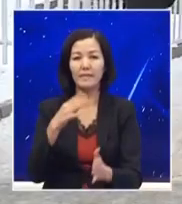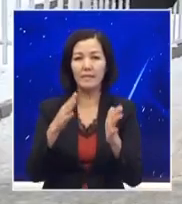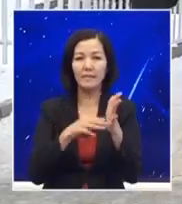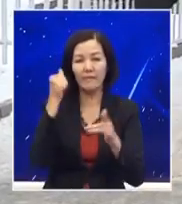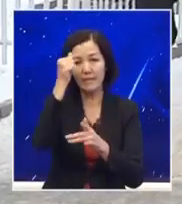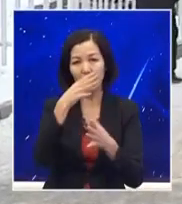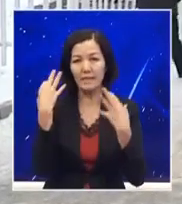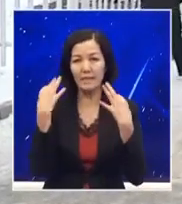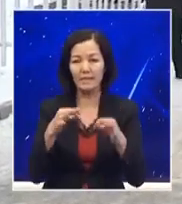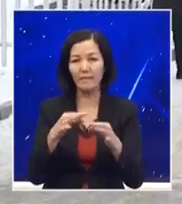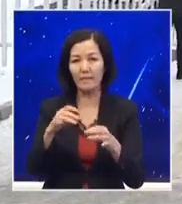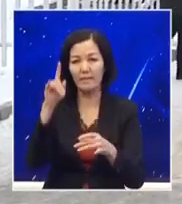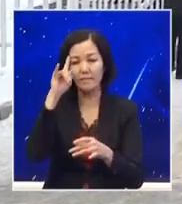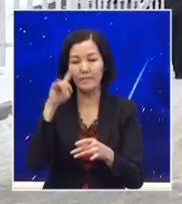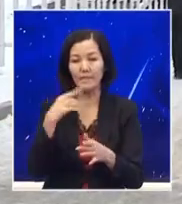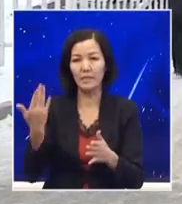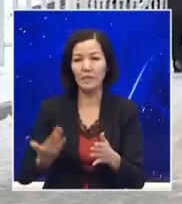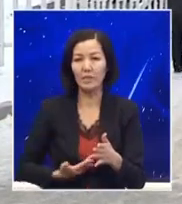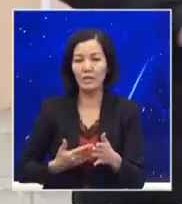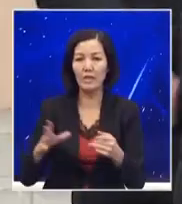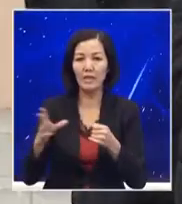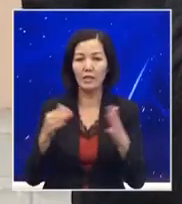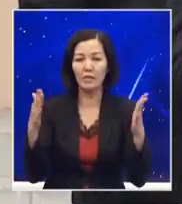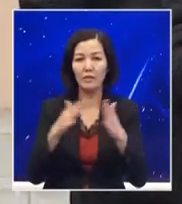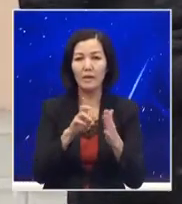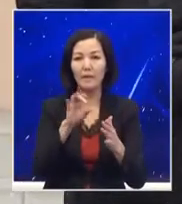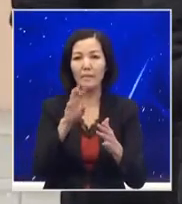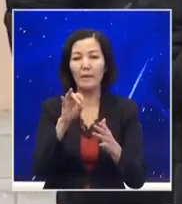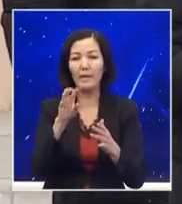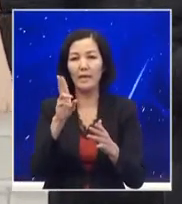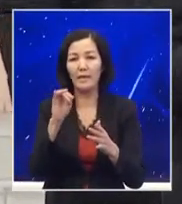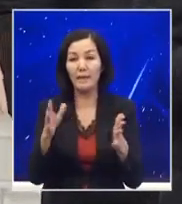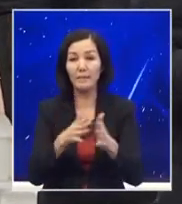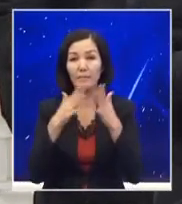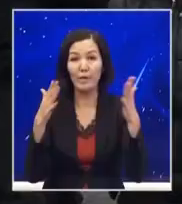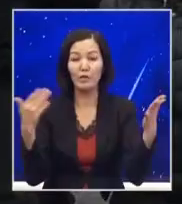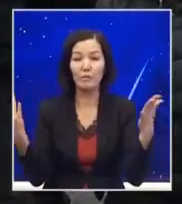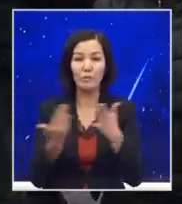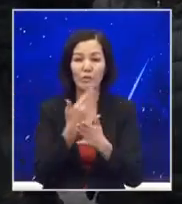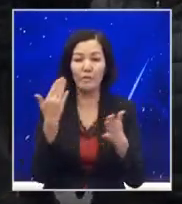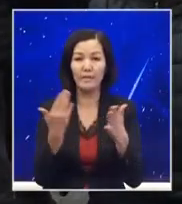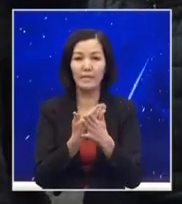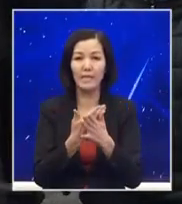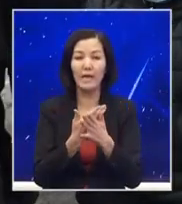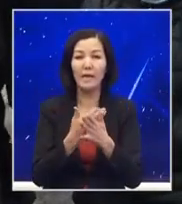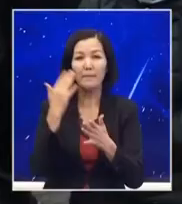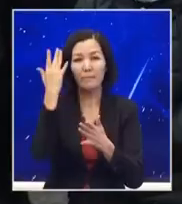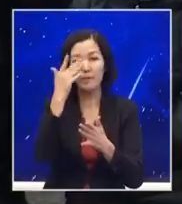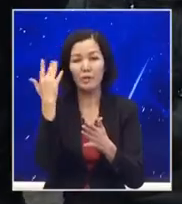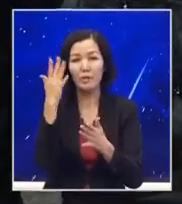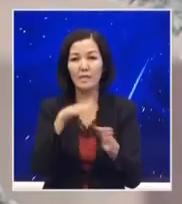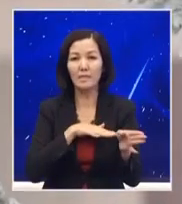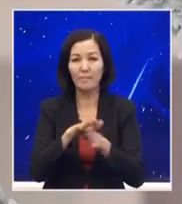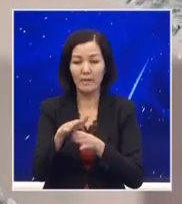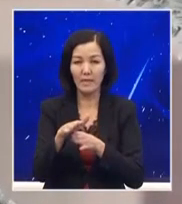Двадцатидевятилетие независимости для жителей коттеджного городка Береке ознаменовалось большим событием. Заветные ключи от собственных